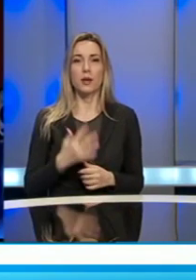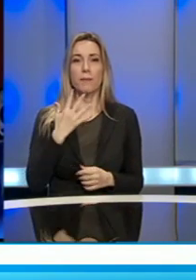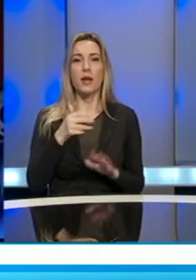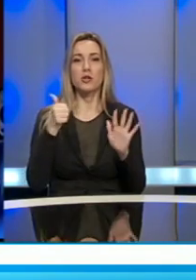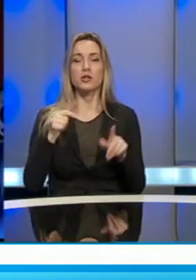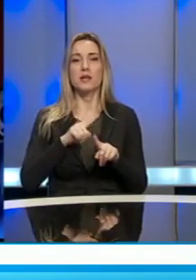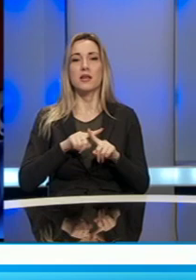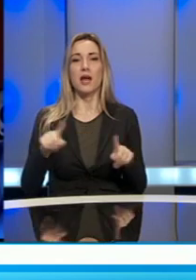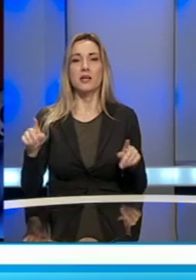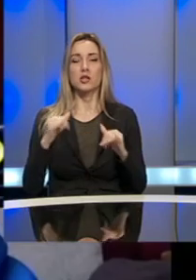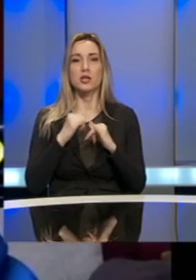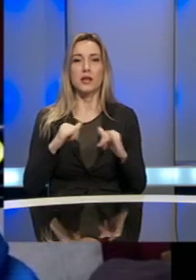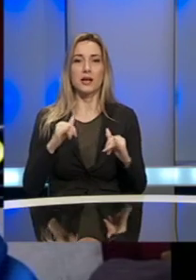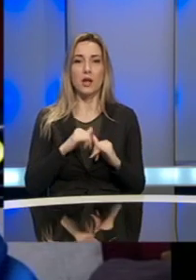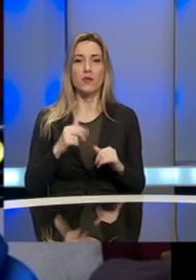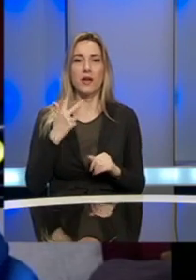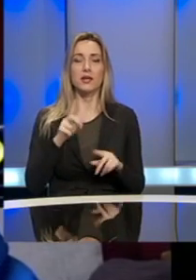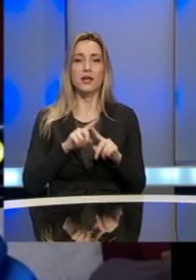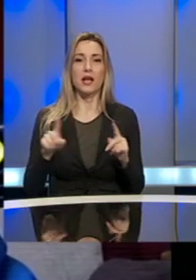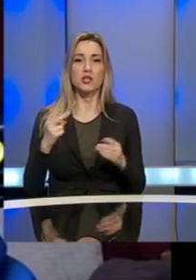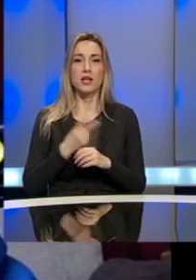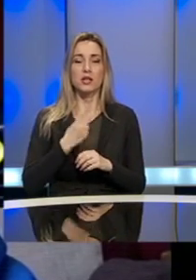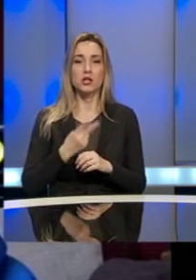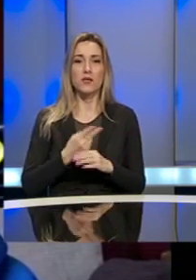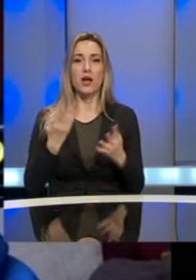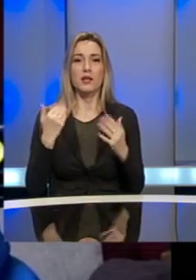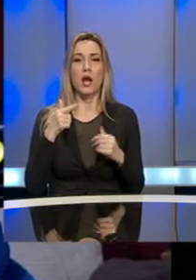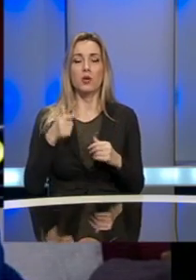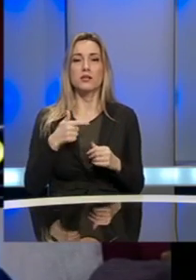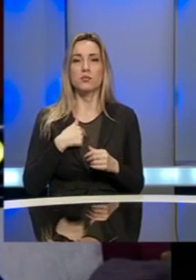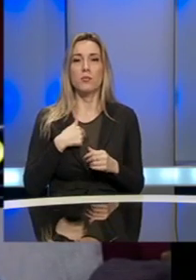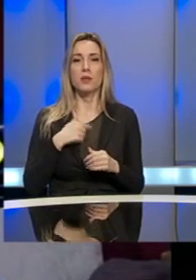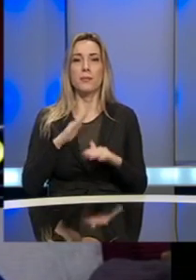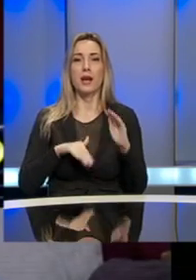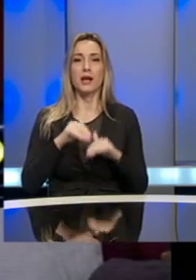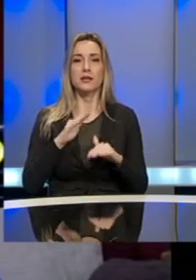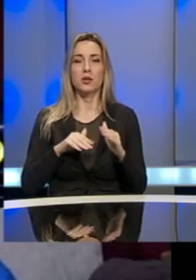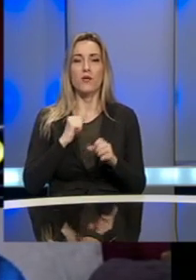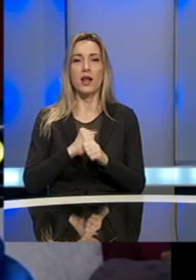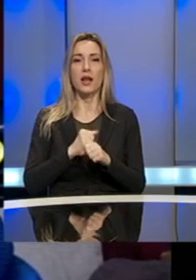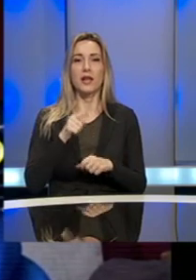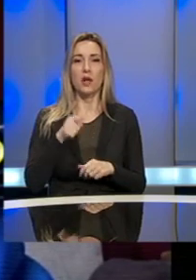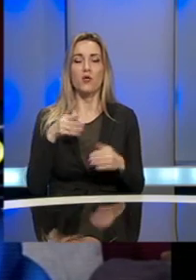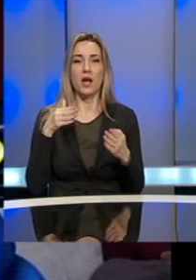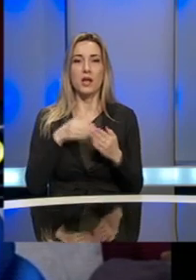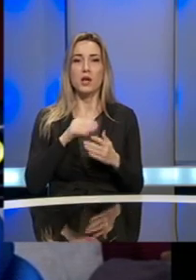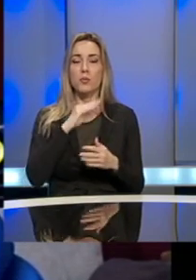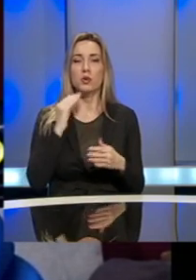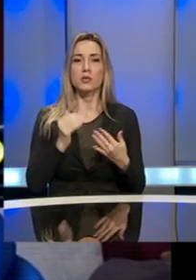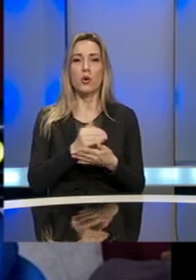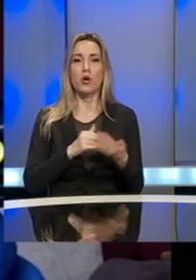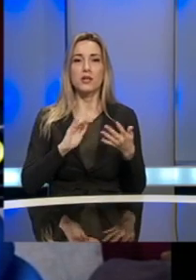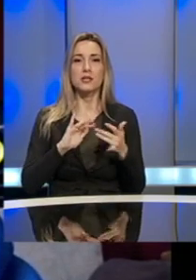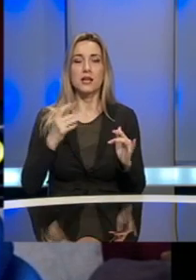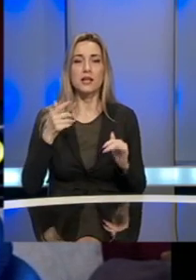5-6 različitih gradova i 3 različite države, tako da inače smo praktikovali rad na ovaj način, puno smo koristili internet i ovo nam je